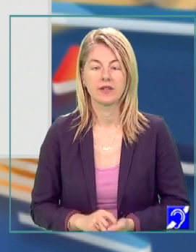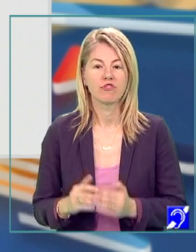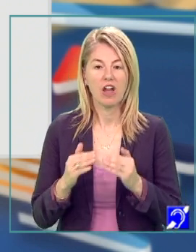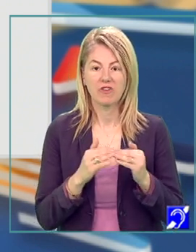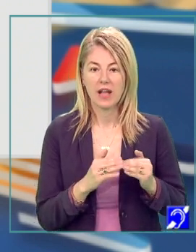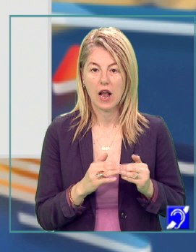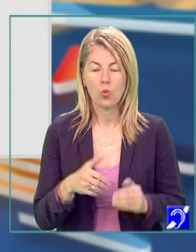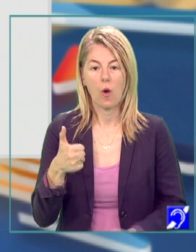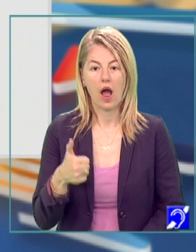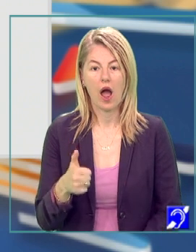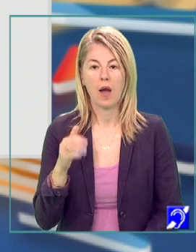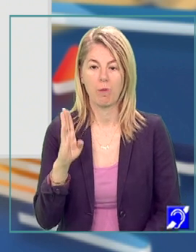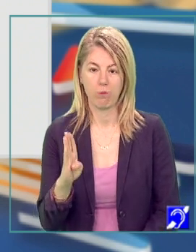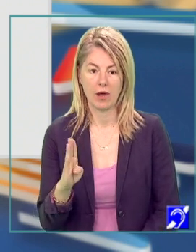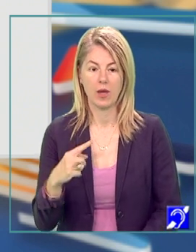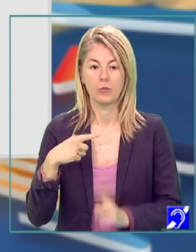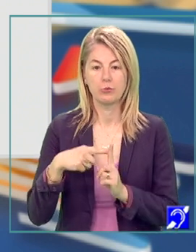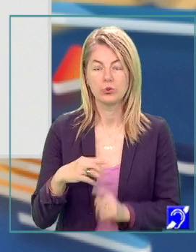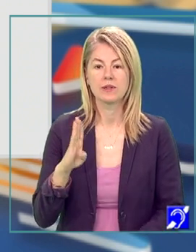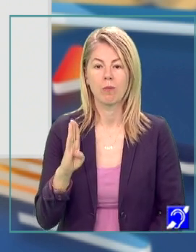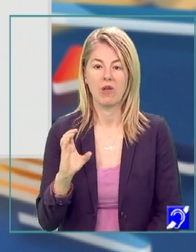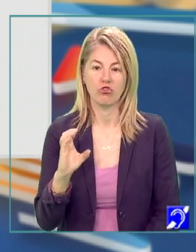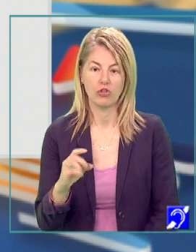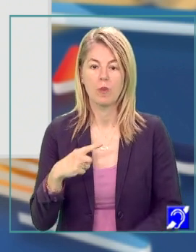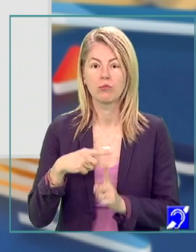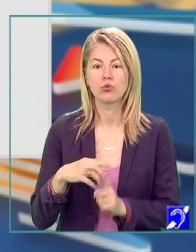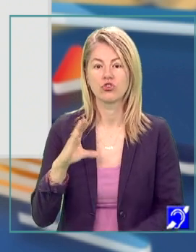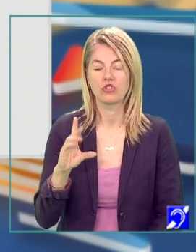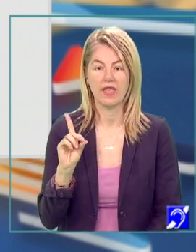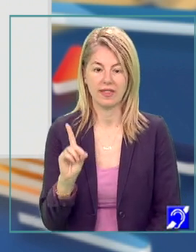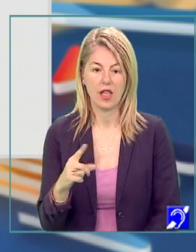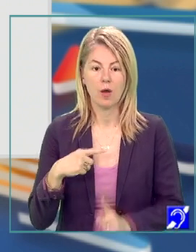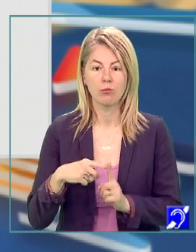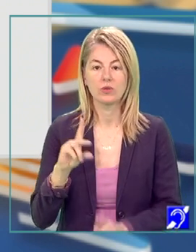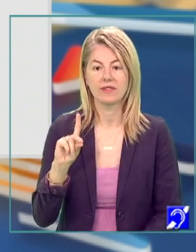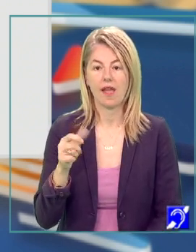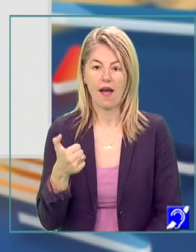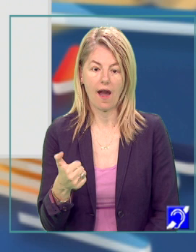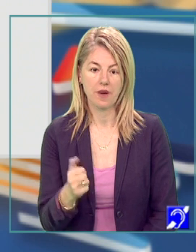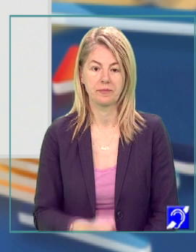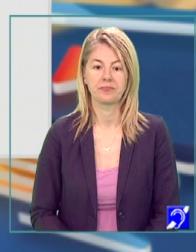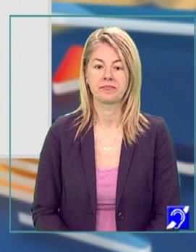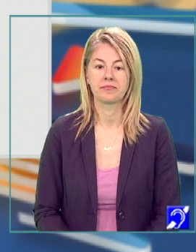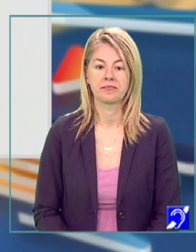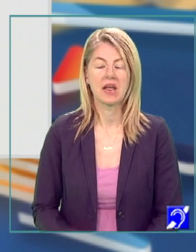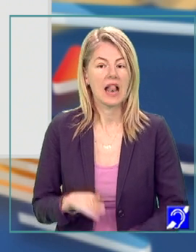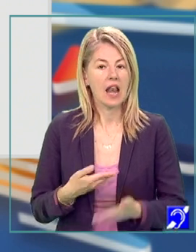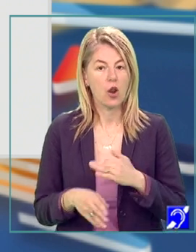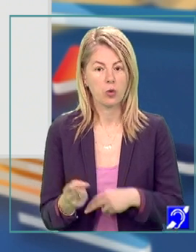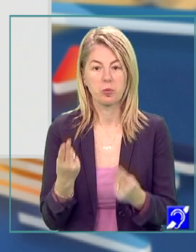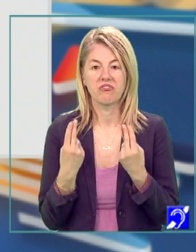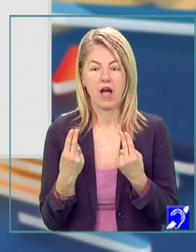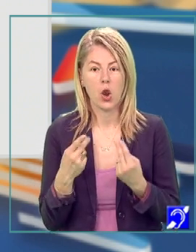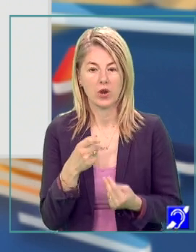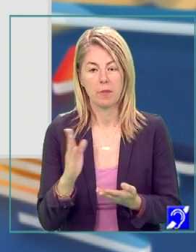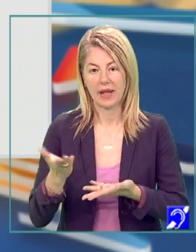egal cu AB plus BC plus CD plus DA. Le înlocuim cu valorile